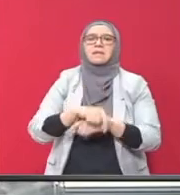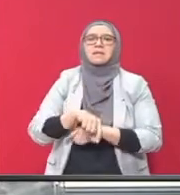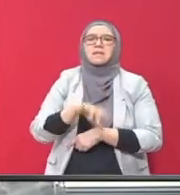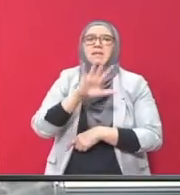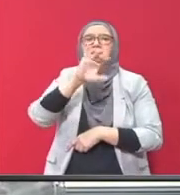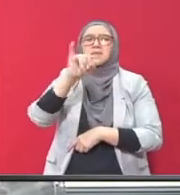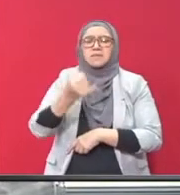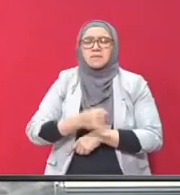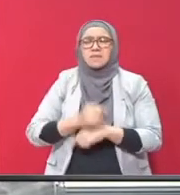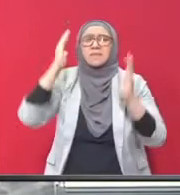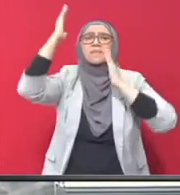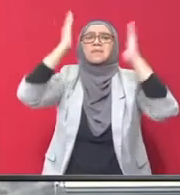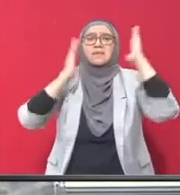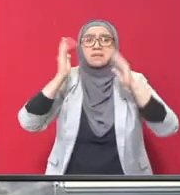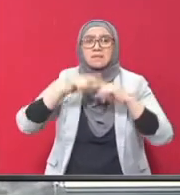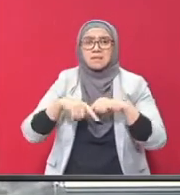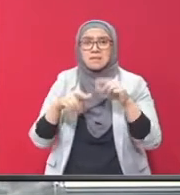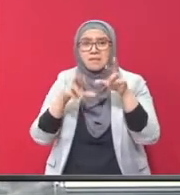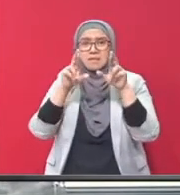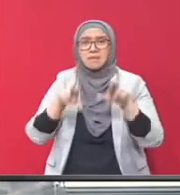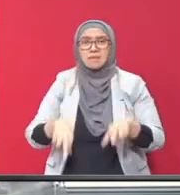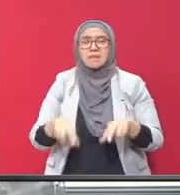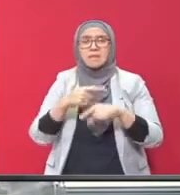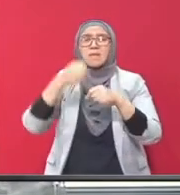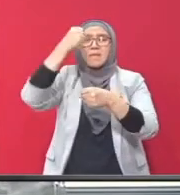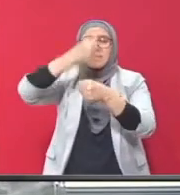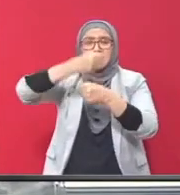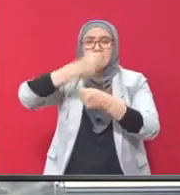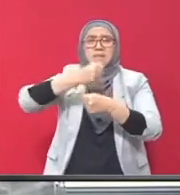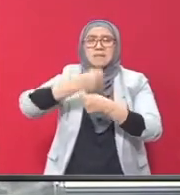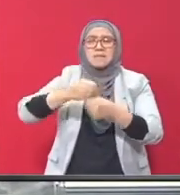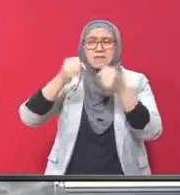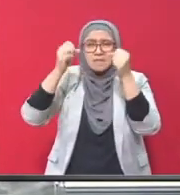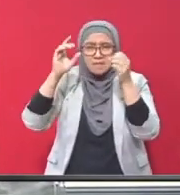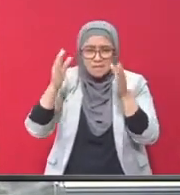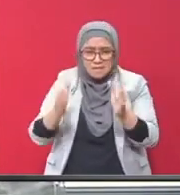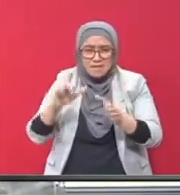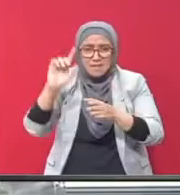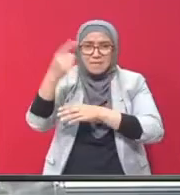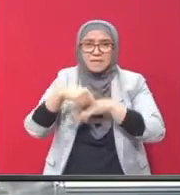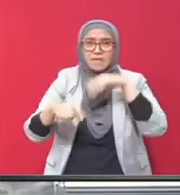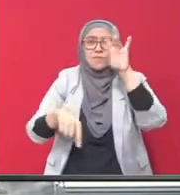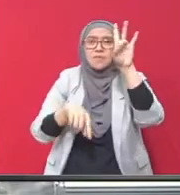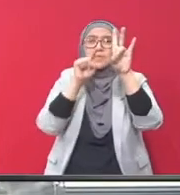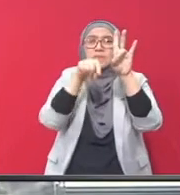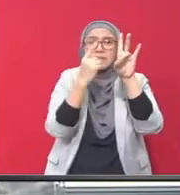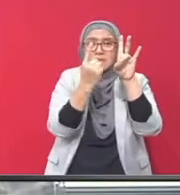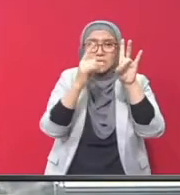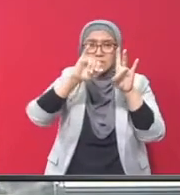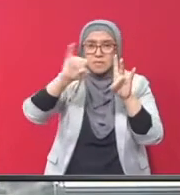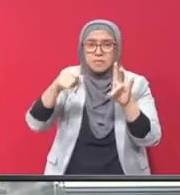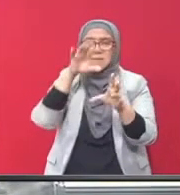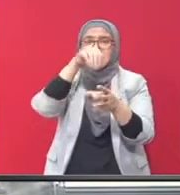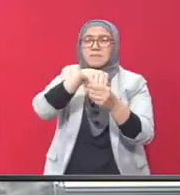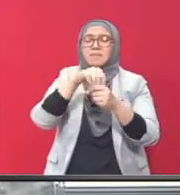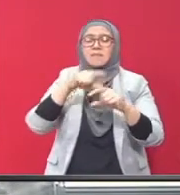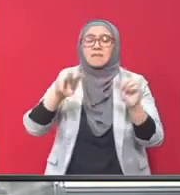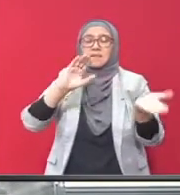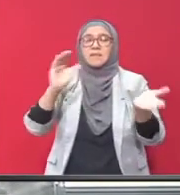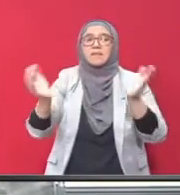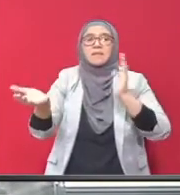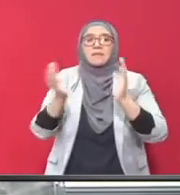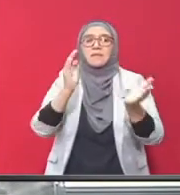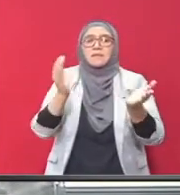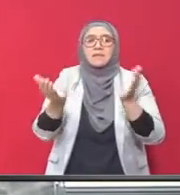apa nih Malaysia penduduk apa pekerja saja tuh Jokowi setuju tayang Nganjuk yang terlibat jadi perbandingan ini